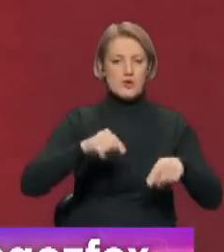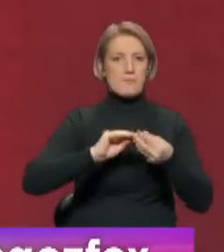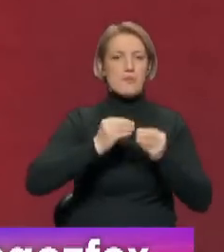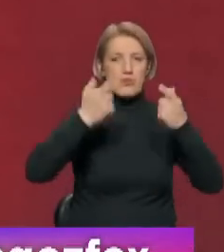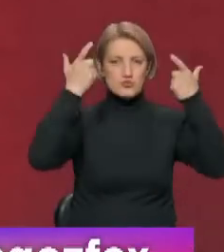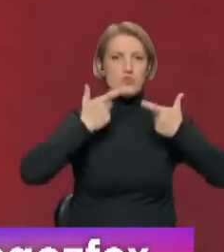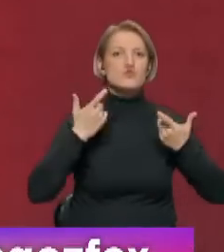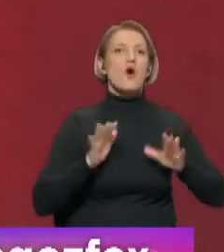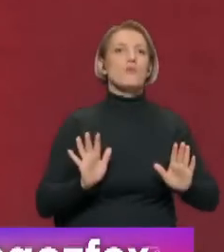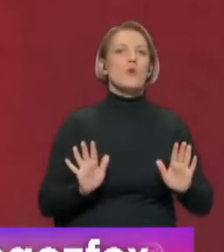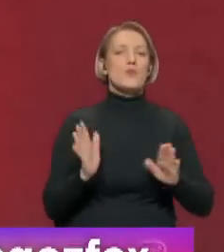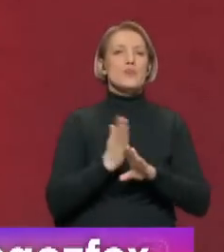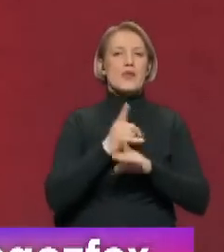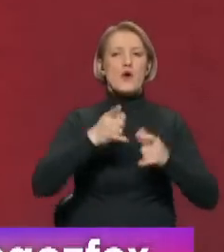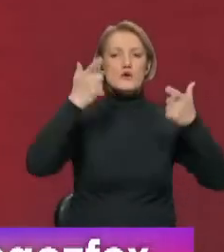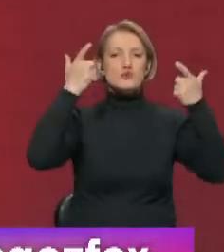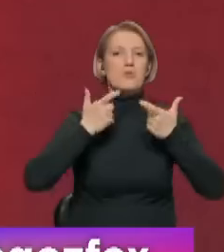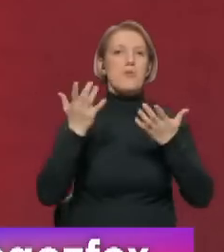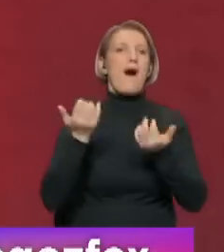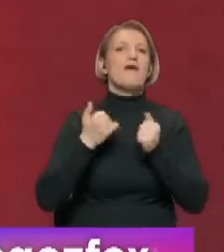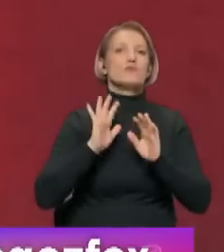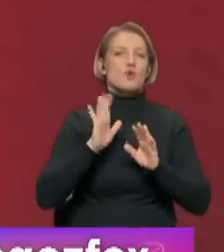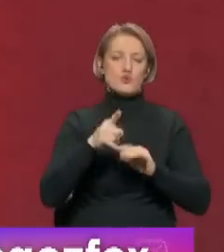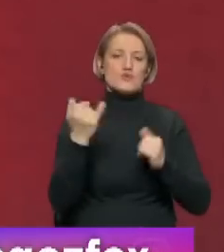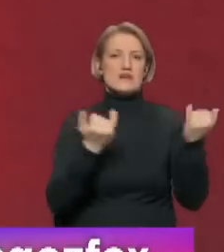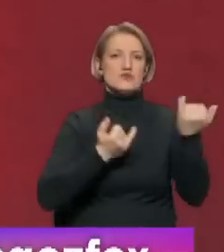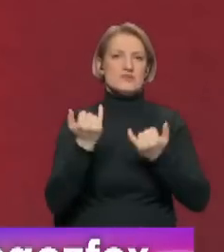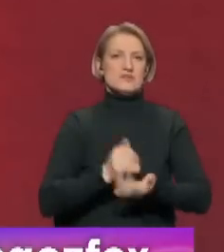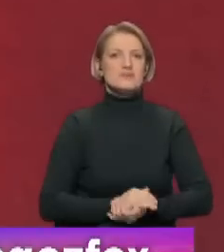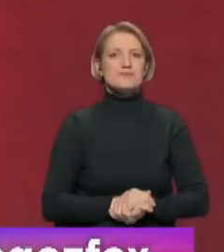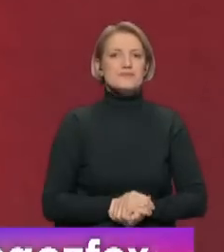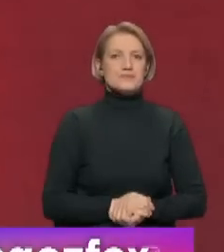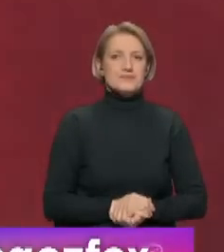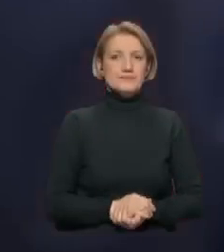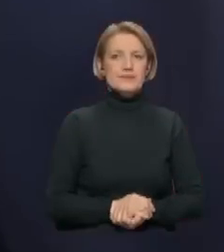bir sorumluluk yok mu Neden o sorumluluk üstlenemiyor onu tartışması